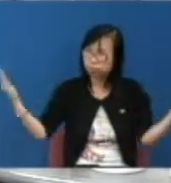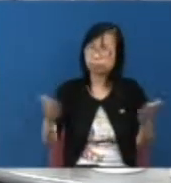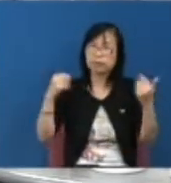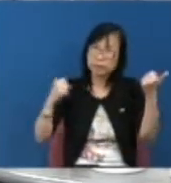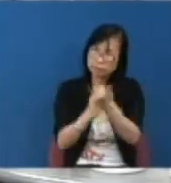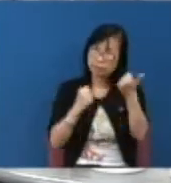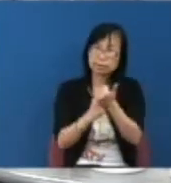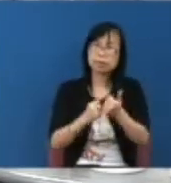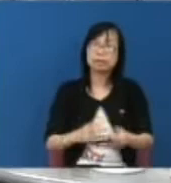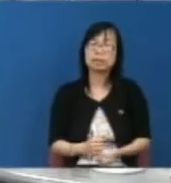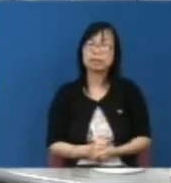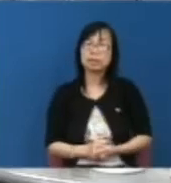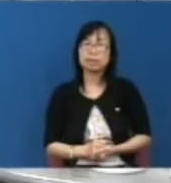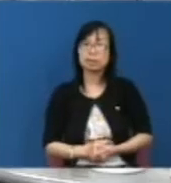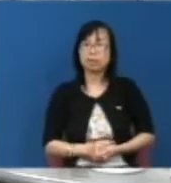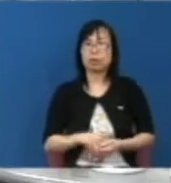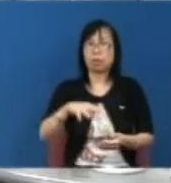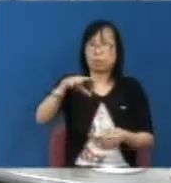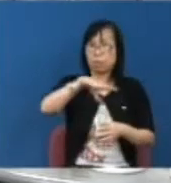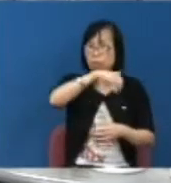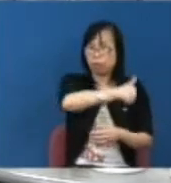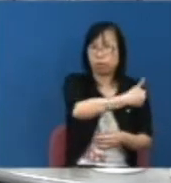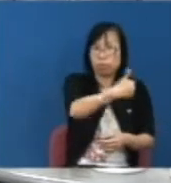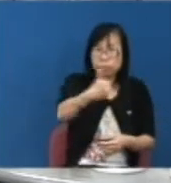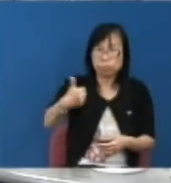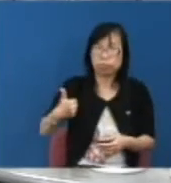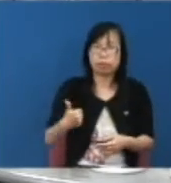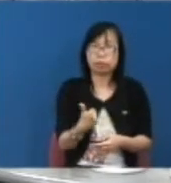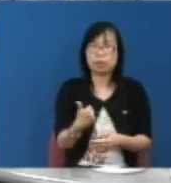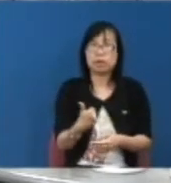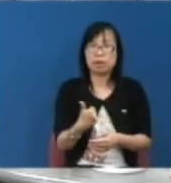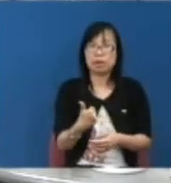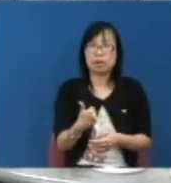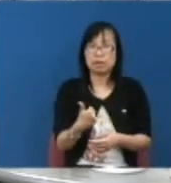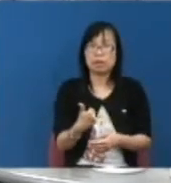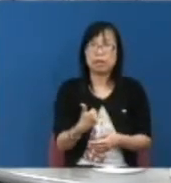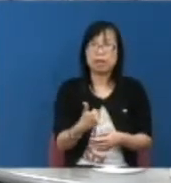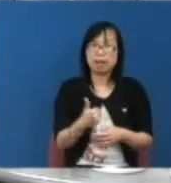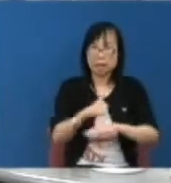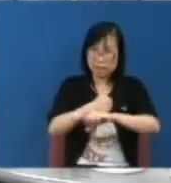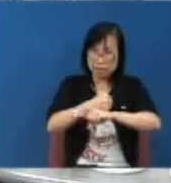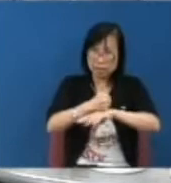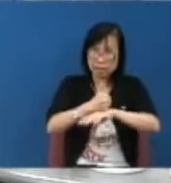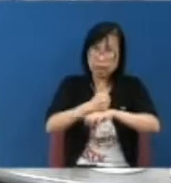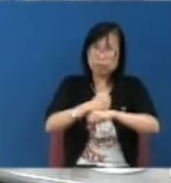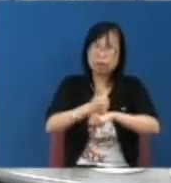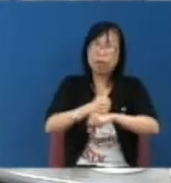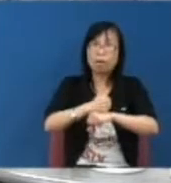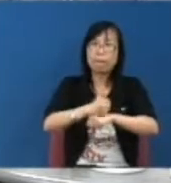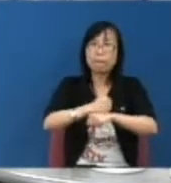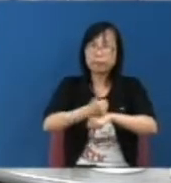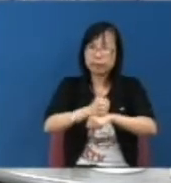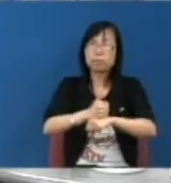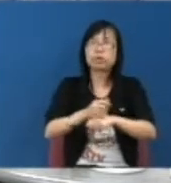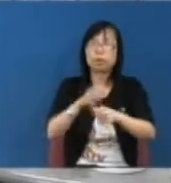有一個比較完善或者係比較一個唔錯嘅基礎喺度咧，我哋應該係大力推動呢個環保